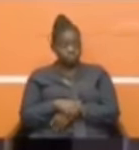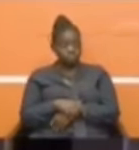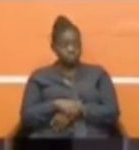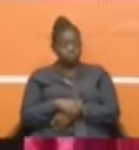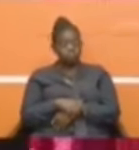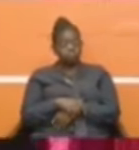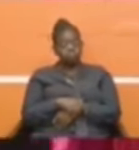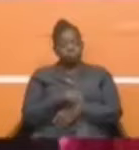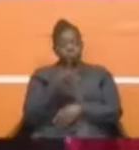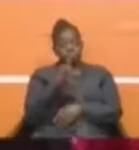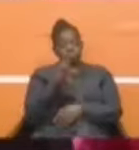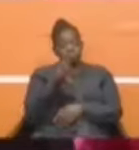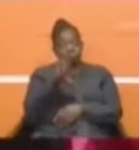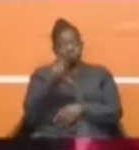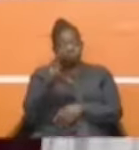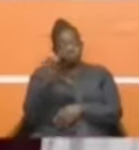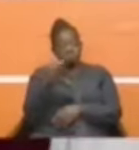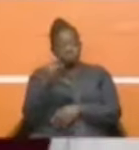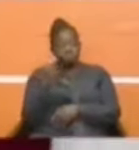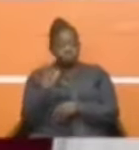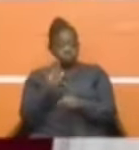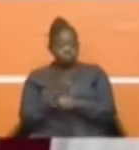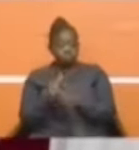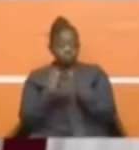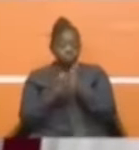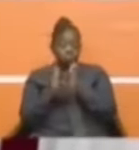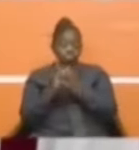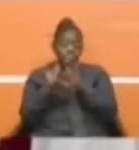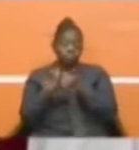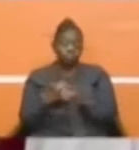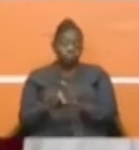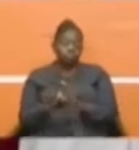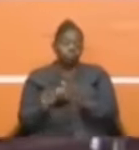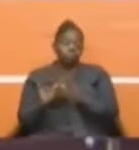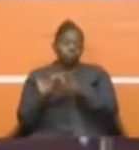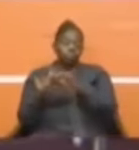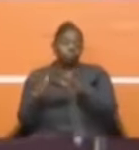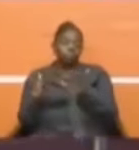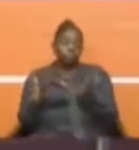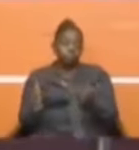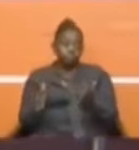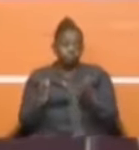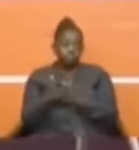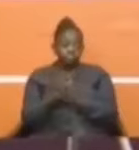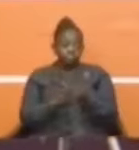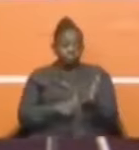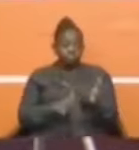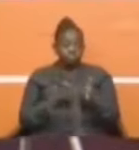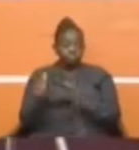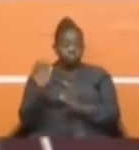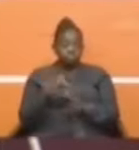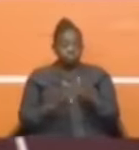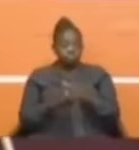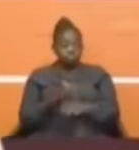Lutikko e Lubaga ekubyeko nga abakulisitu bakunganye okwetaba mu misa eyokunaaza ebigere.